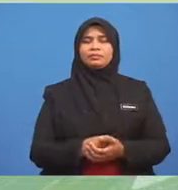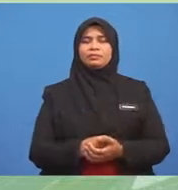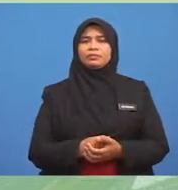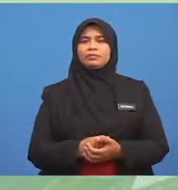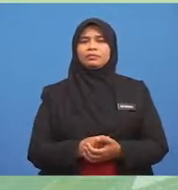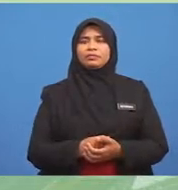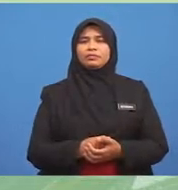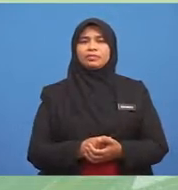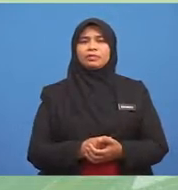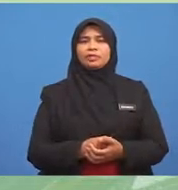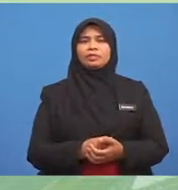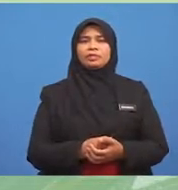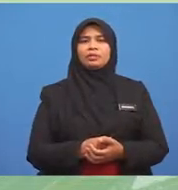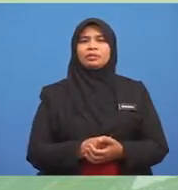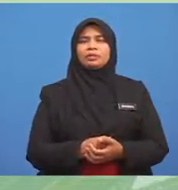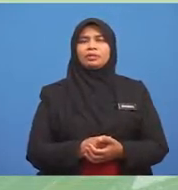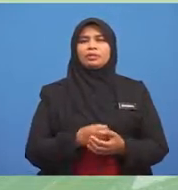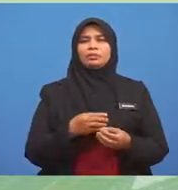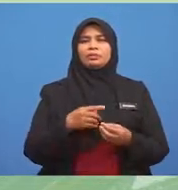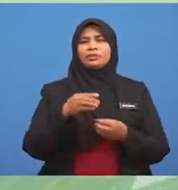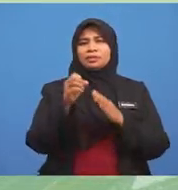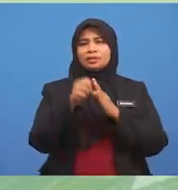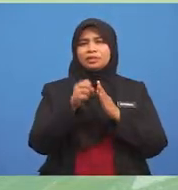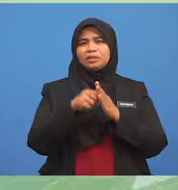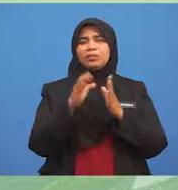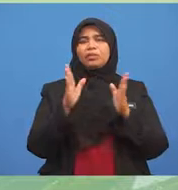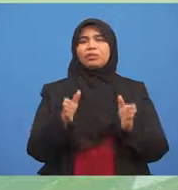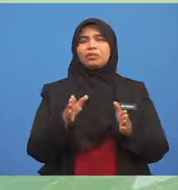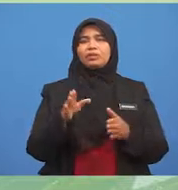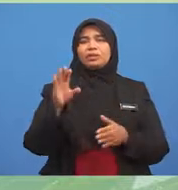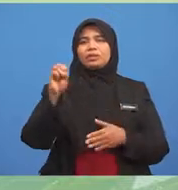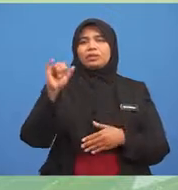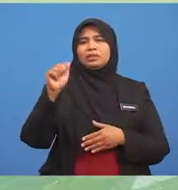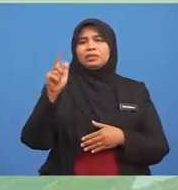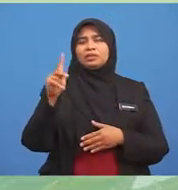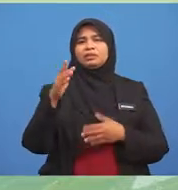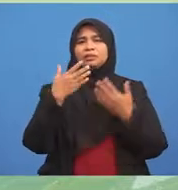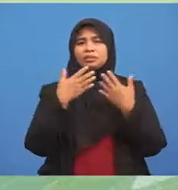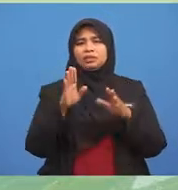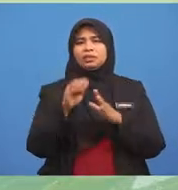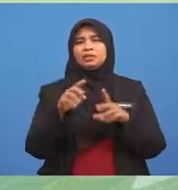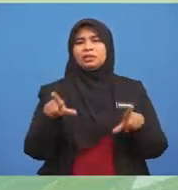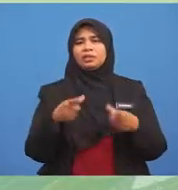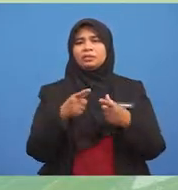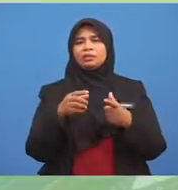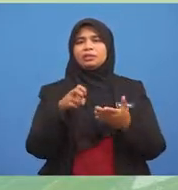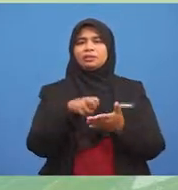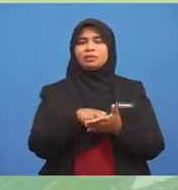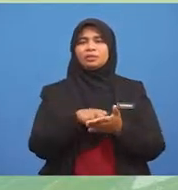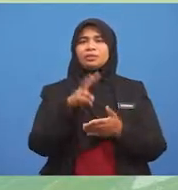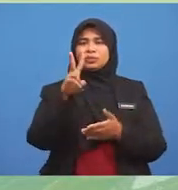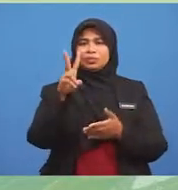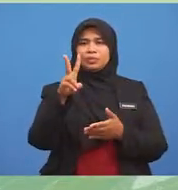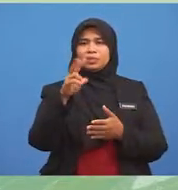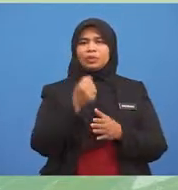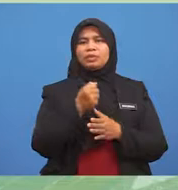rukun fi'li ini. Situasinya, apabila seseorang syak sudah melakukan sujud yang kedua